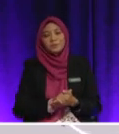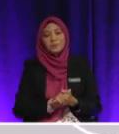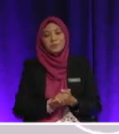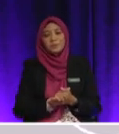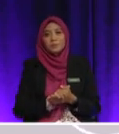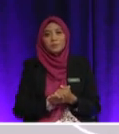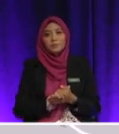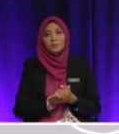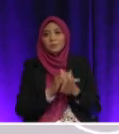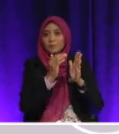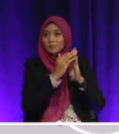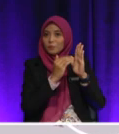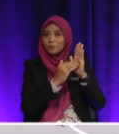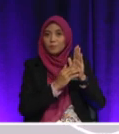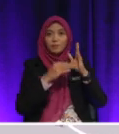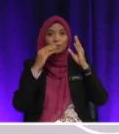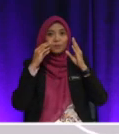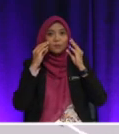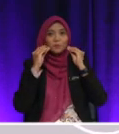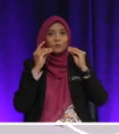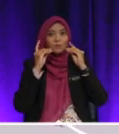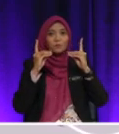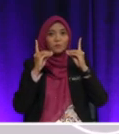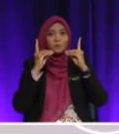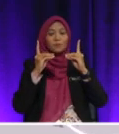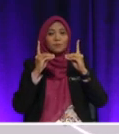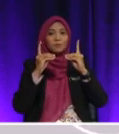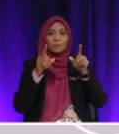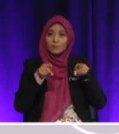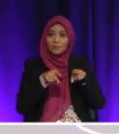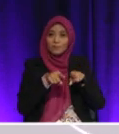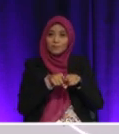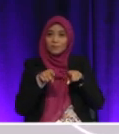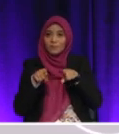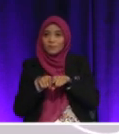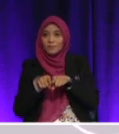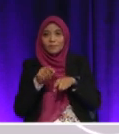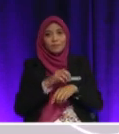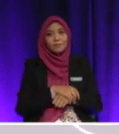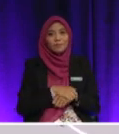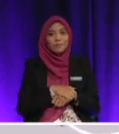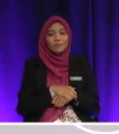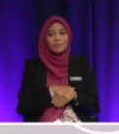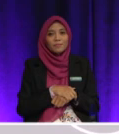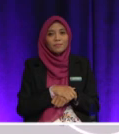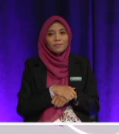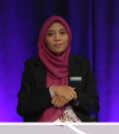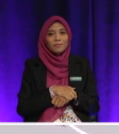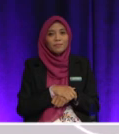pelajaran dan pemeriksaan di seragamkan Siapa yang nak coba